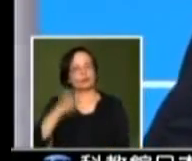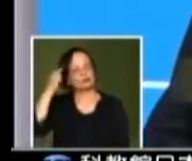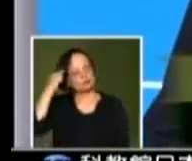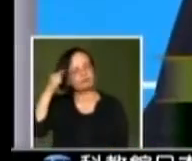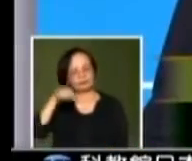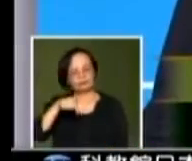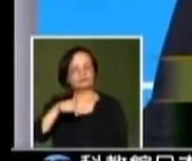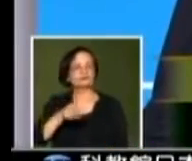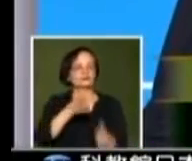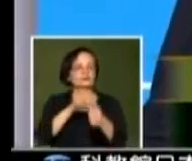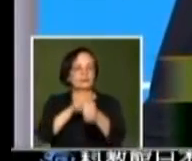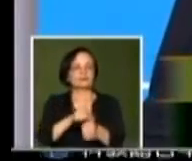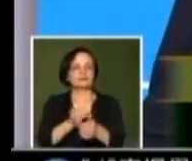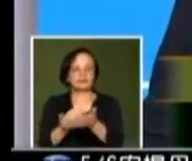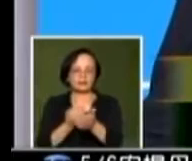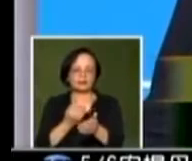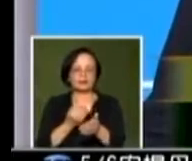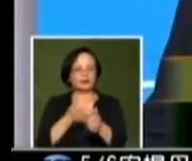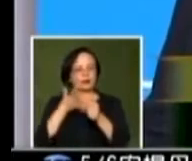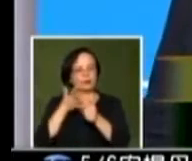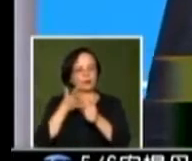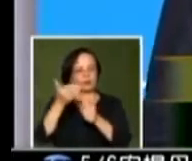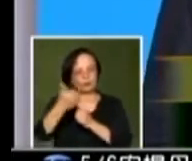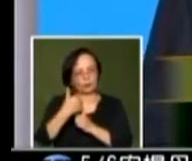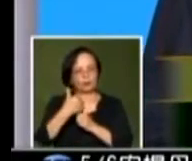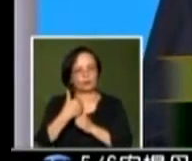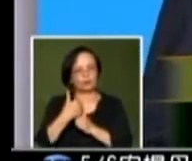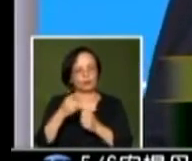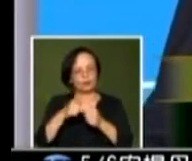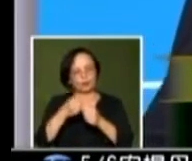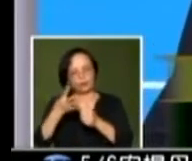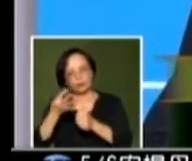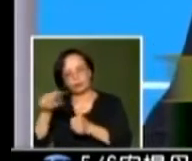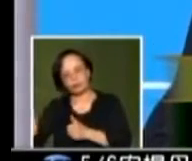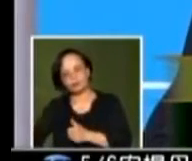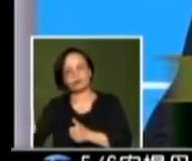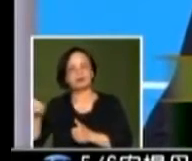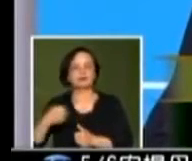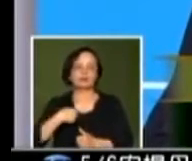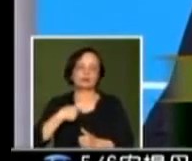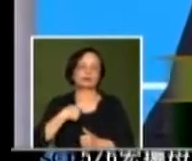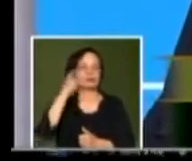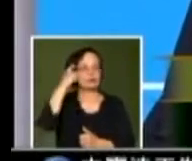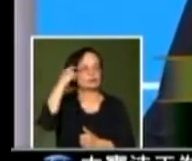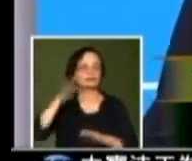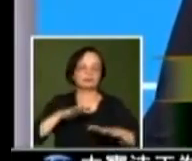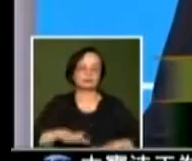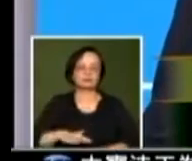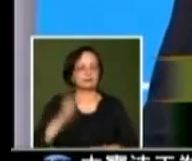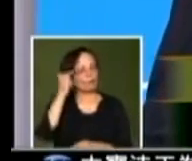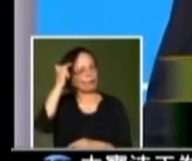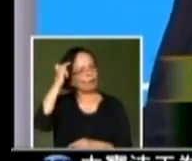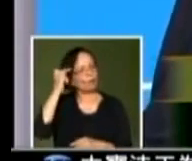问题啊，你问的是就是讲优先顺序了哈。我看即卖其实哈，咱所